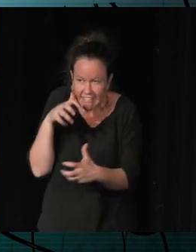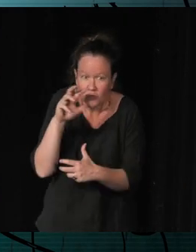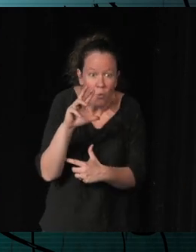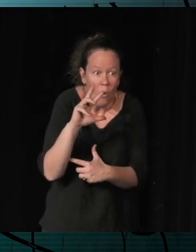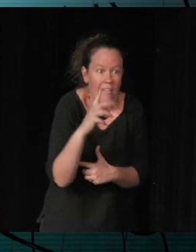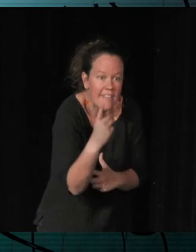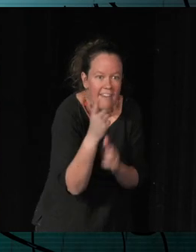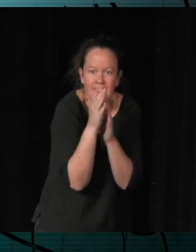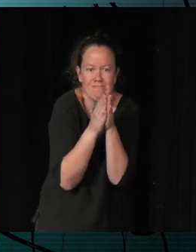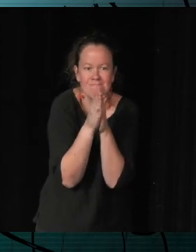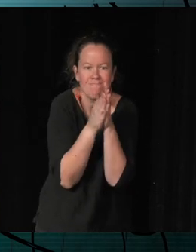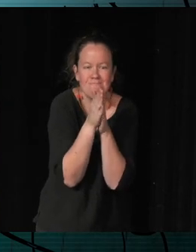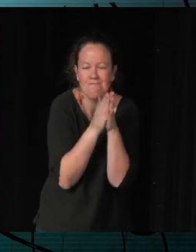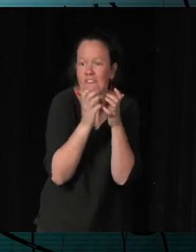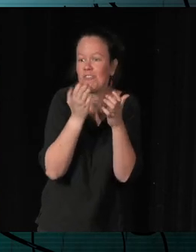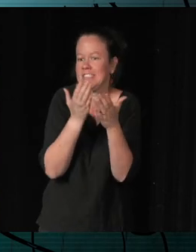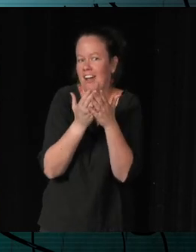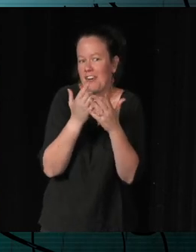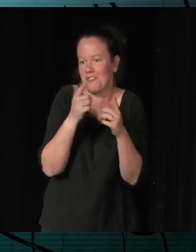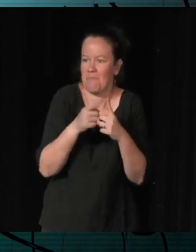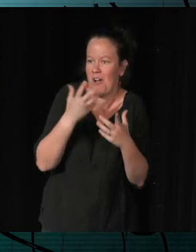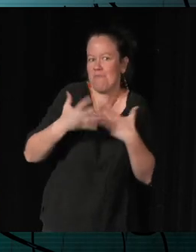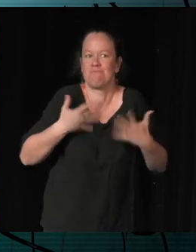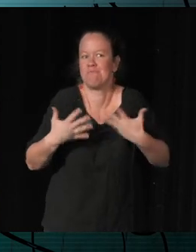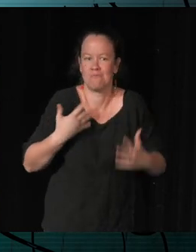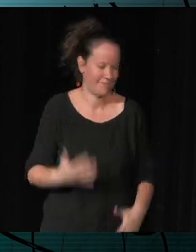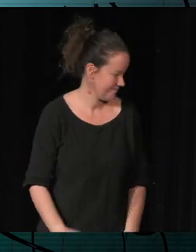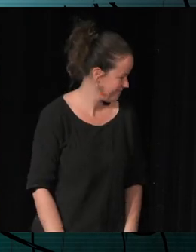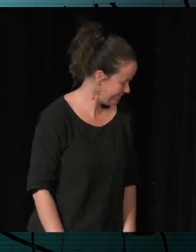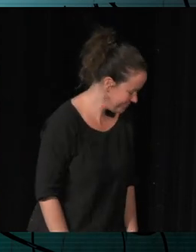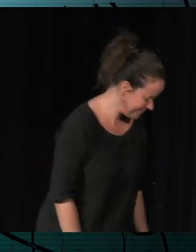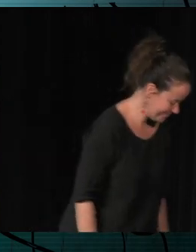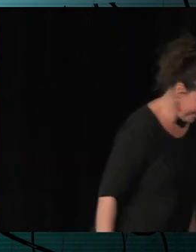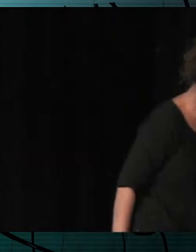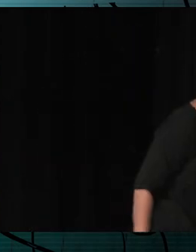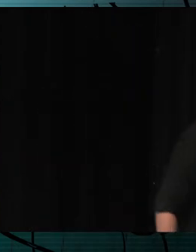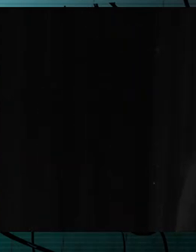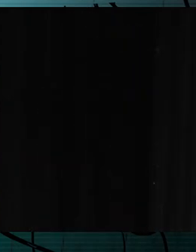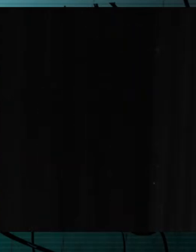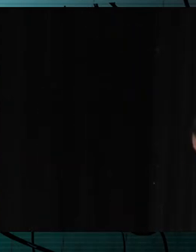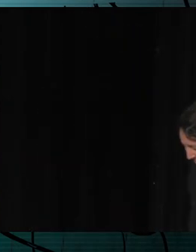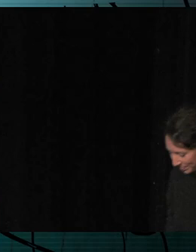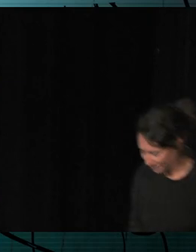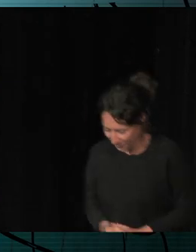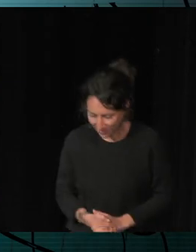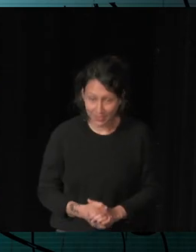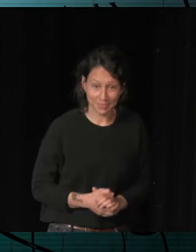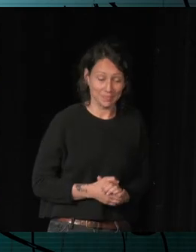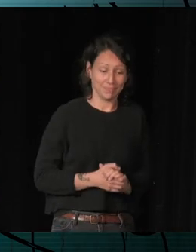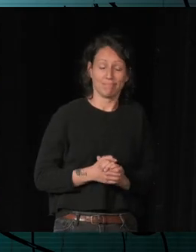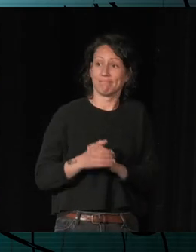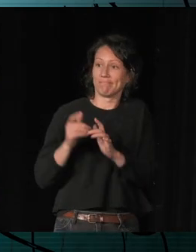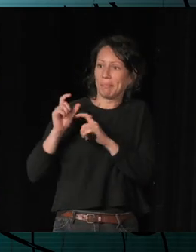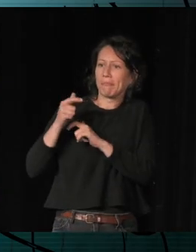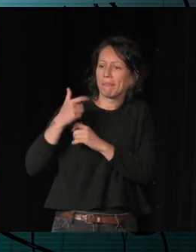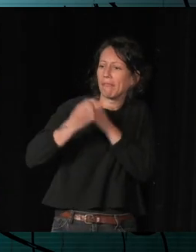3D rêve de gosse donc je sais pas c'était mais bon voilà après je me suis quand même posé des question parce qu'il faut voir aussi donc pareil dans les années 90 les jeux